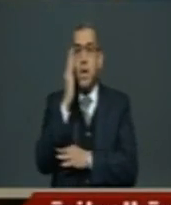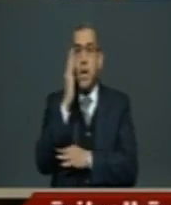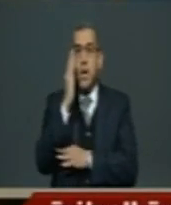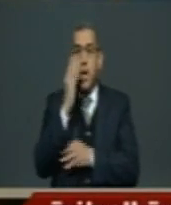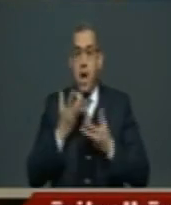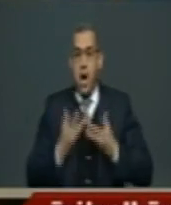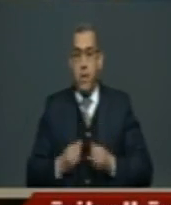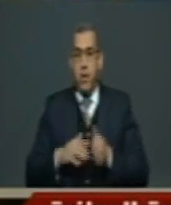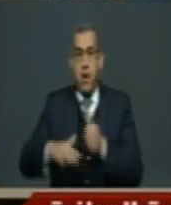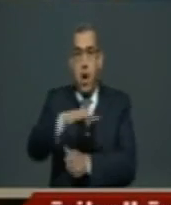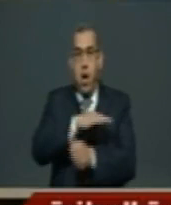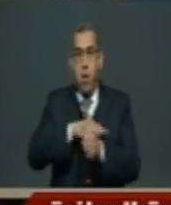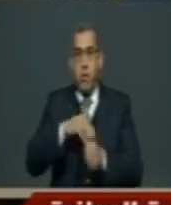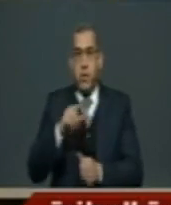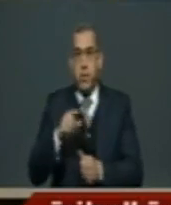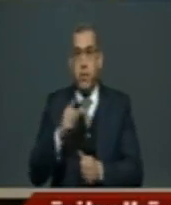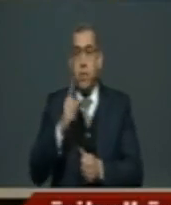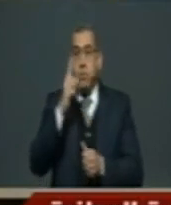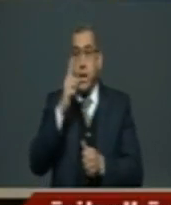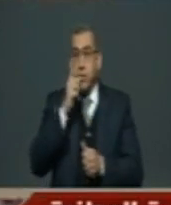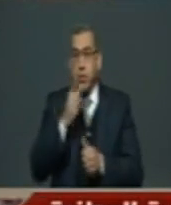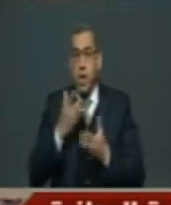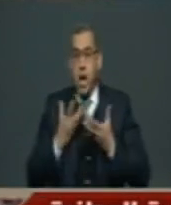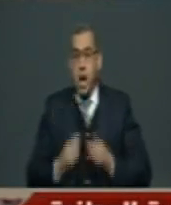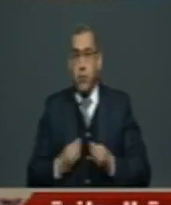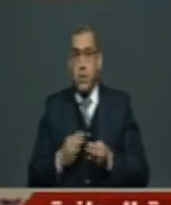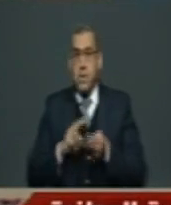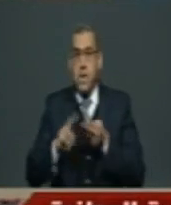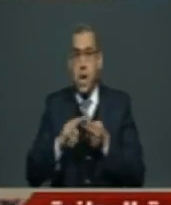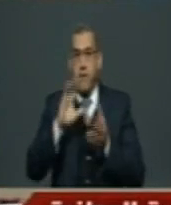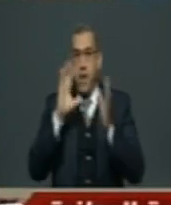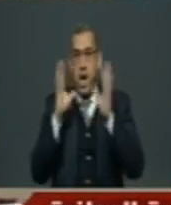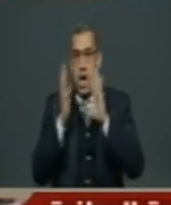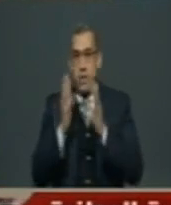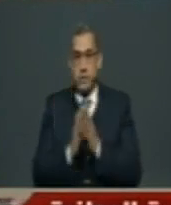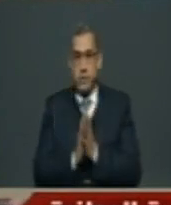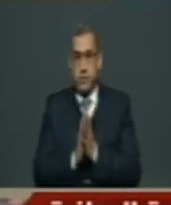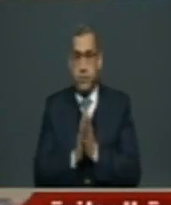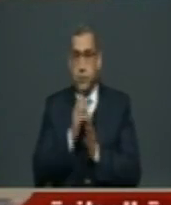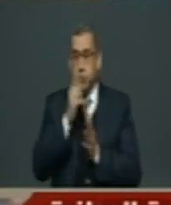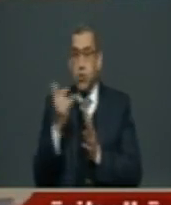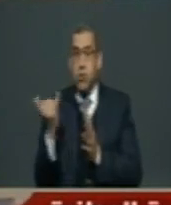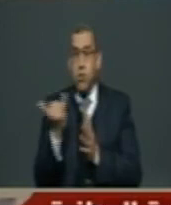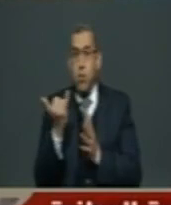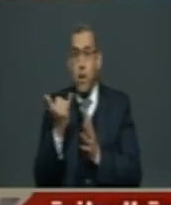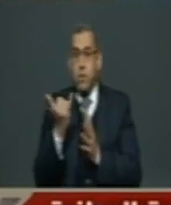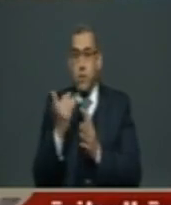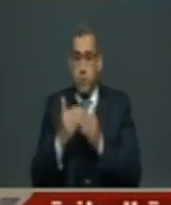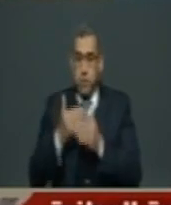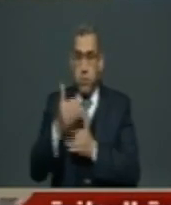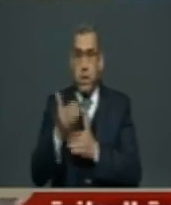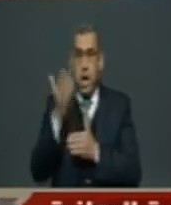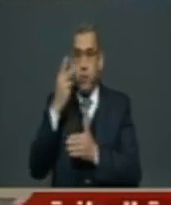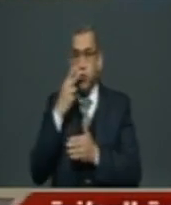القومي بل للأمن والسلم العالميين، وخاصة بعد ما شاهده